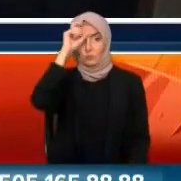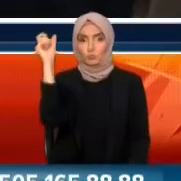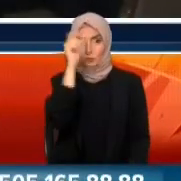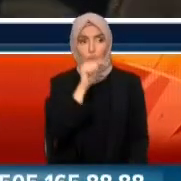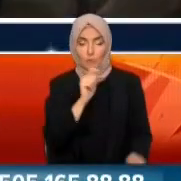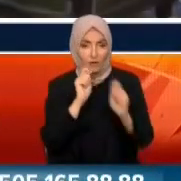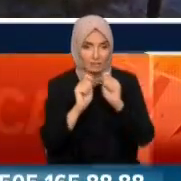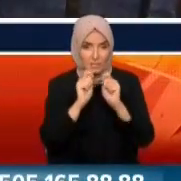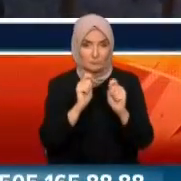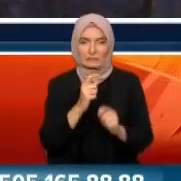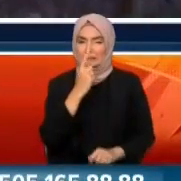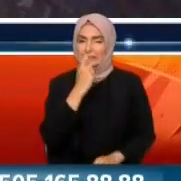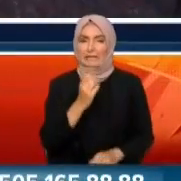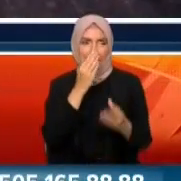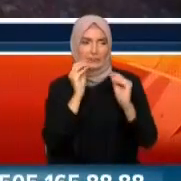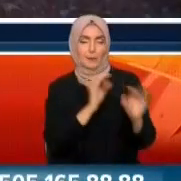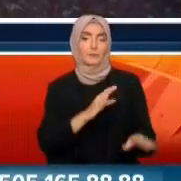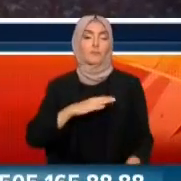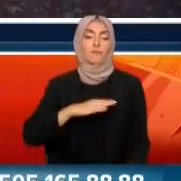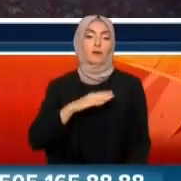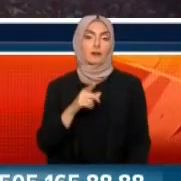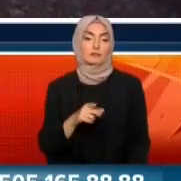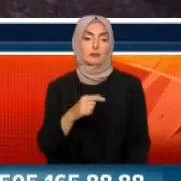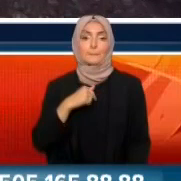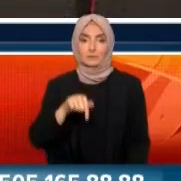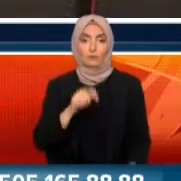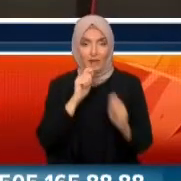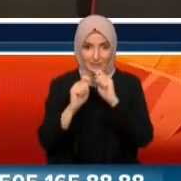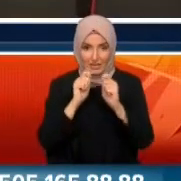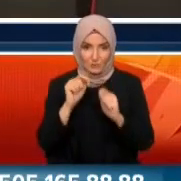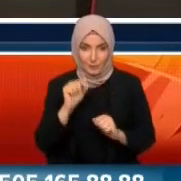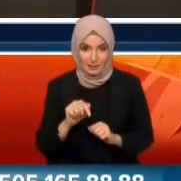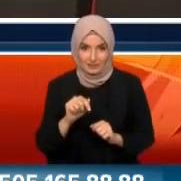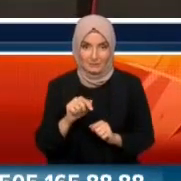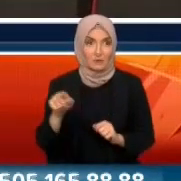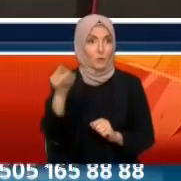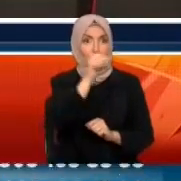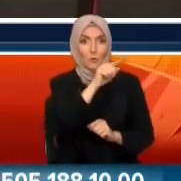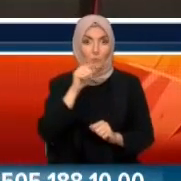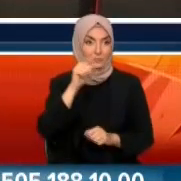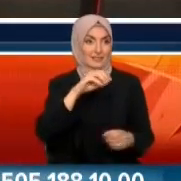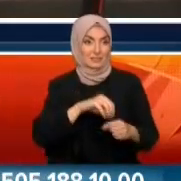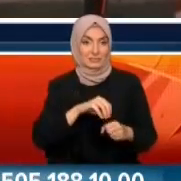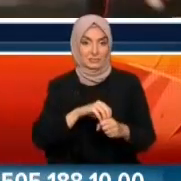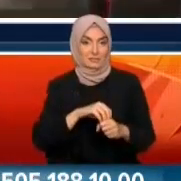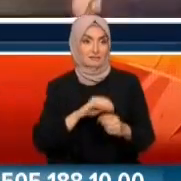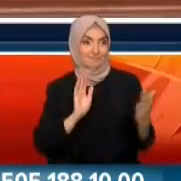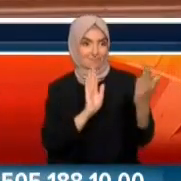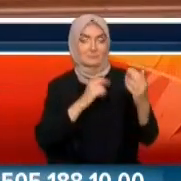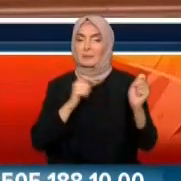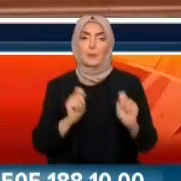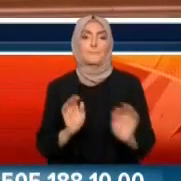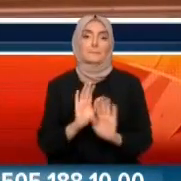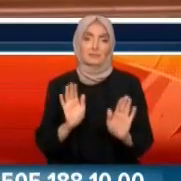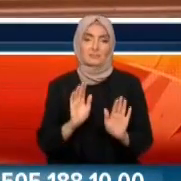bunu size karşı yapmış değiliz. Burada bir yanlış anlaşılma olmasın gibi bu tür